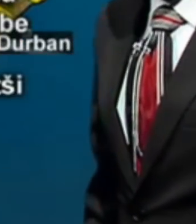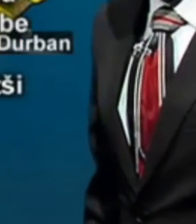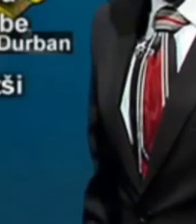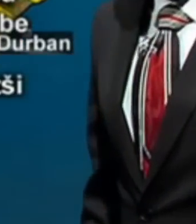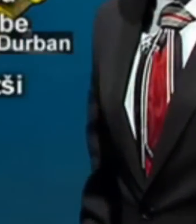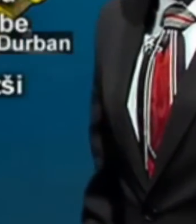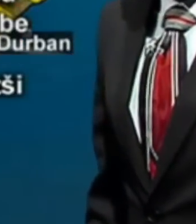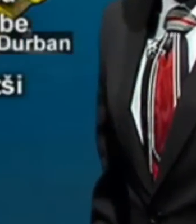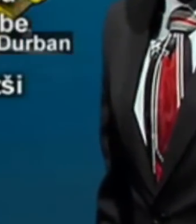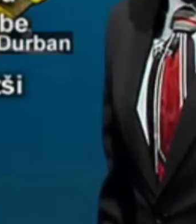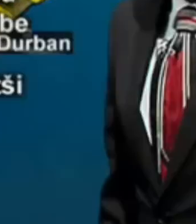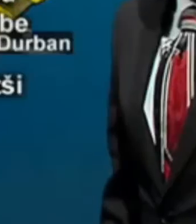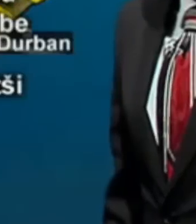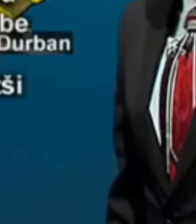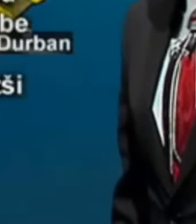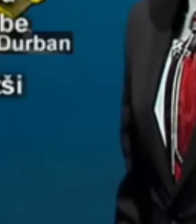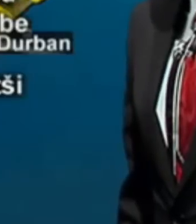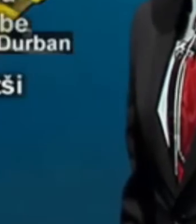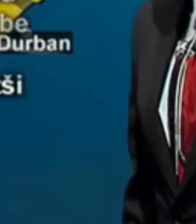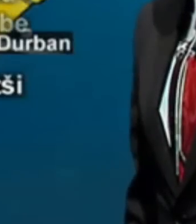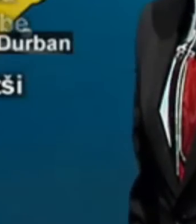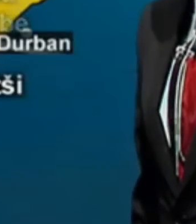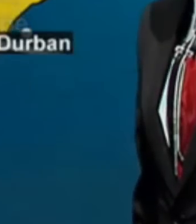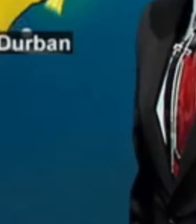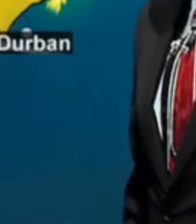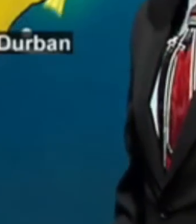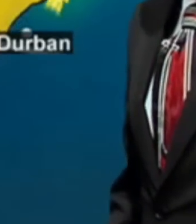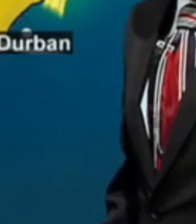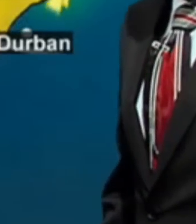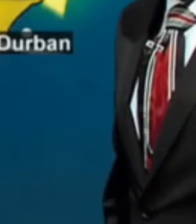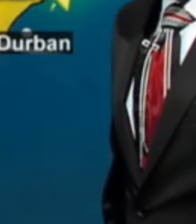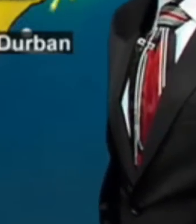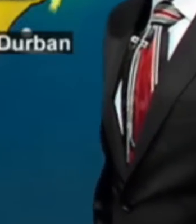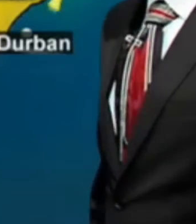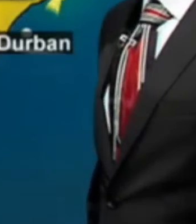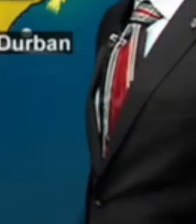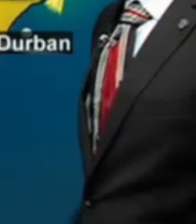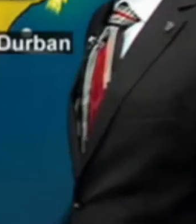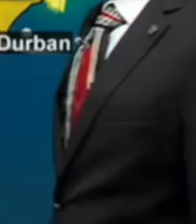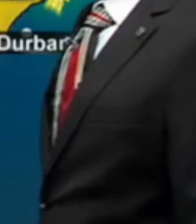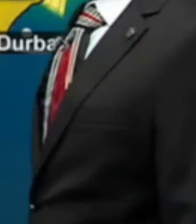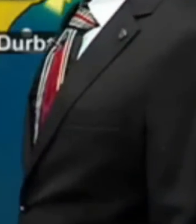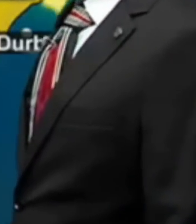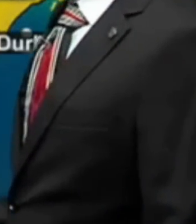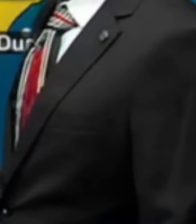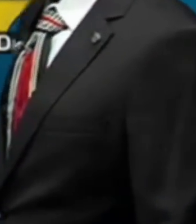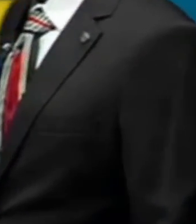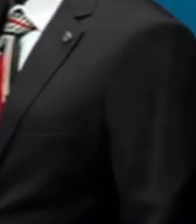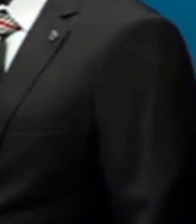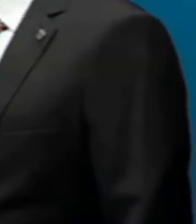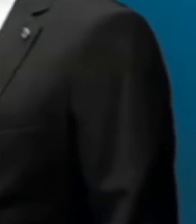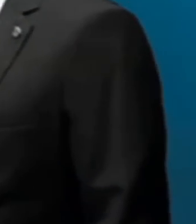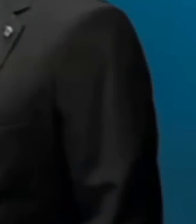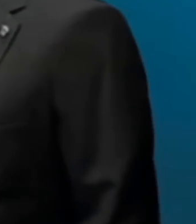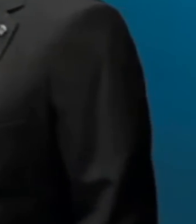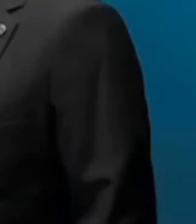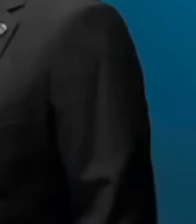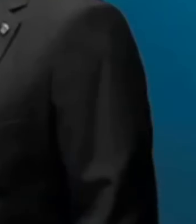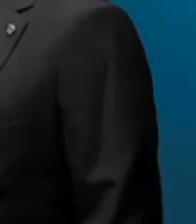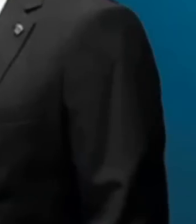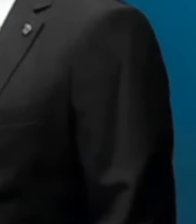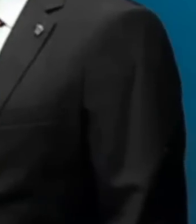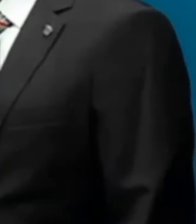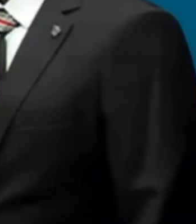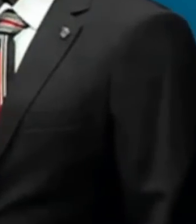tša maatla ka dibe ga re otlela ka dikarolong tše a re otleleng ka tlhokomela magešo la ka moswane ba tirelo tša boso ba sa re lemoša gabotse gore moya o sa tšwela pele go bjala go putla ka